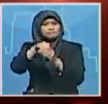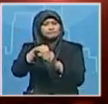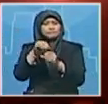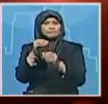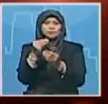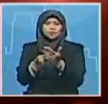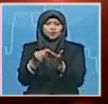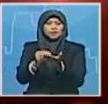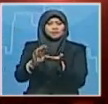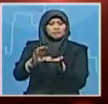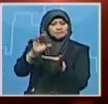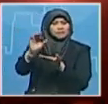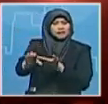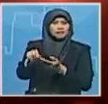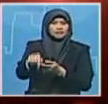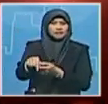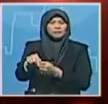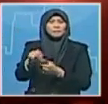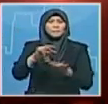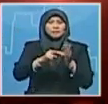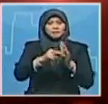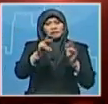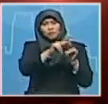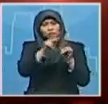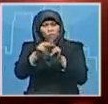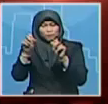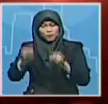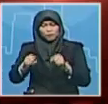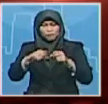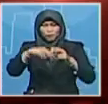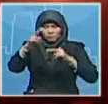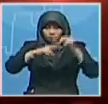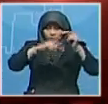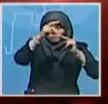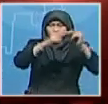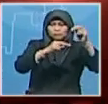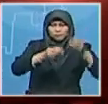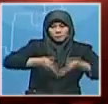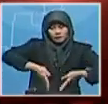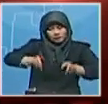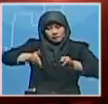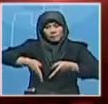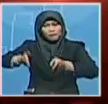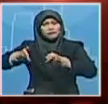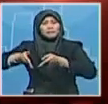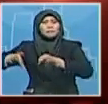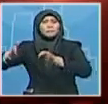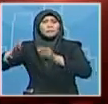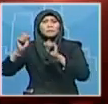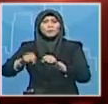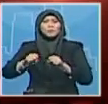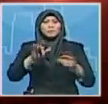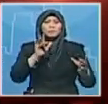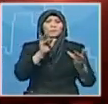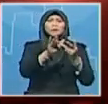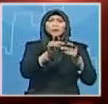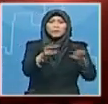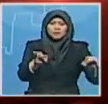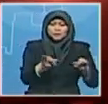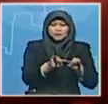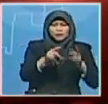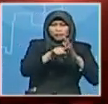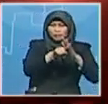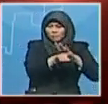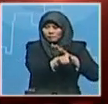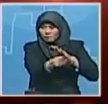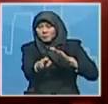peruntukan besar supaya di luar bandar itu juga akan dibuatkan infrastruktur yang akan dapat menghubungkan luar-luar bandar, kawasan-kawasan yang